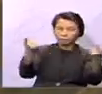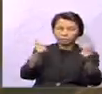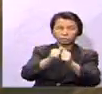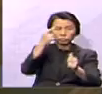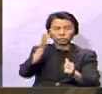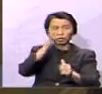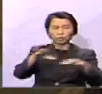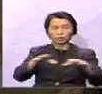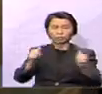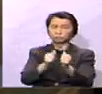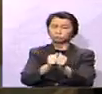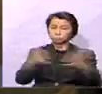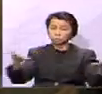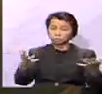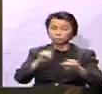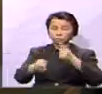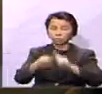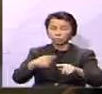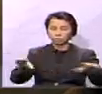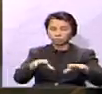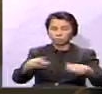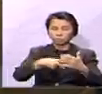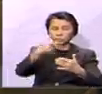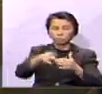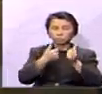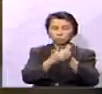akan dijalankan tanpa peranan rakan pelaksana projek